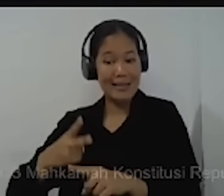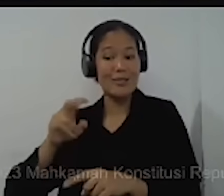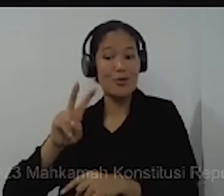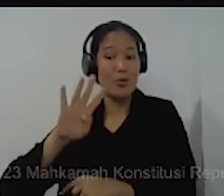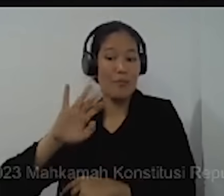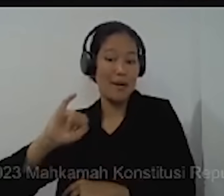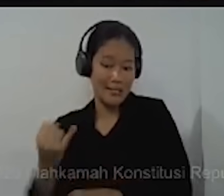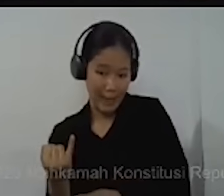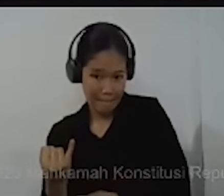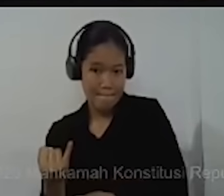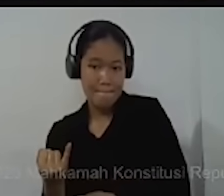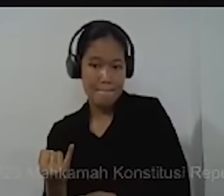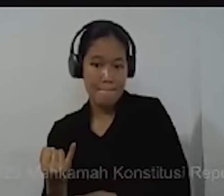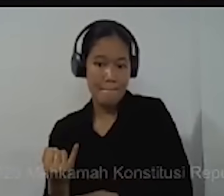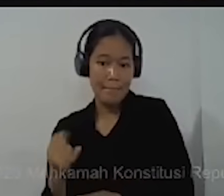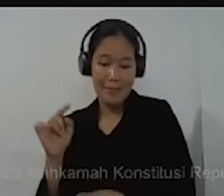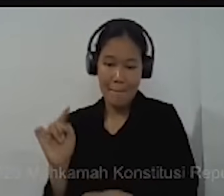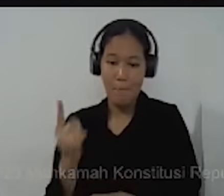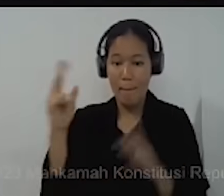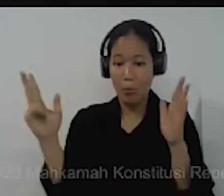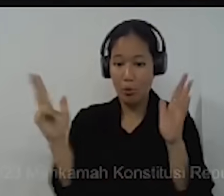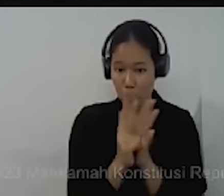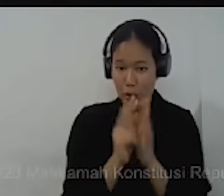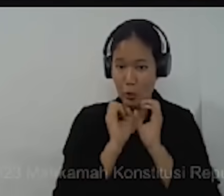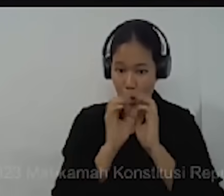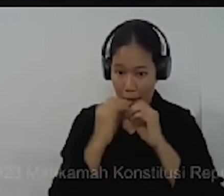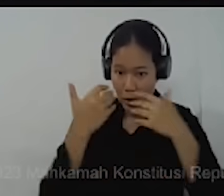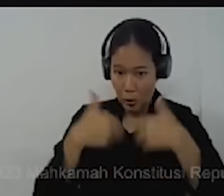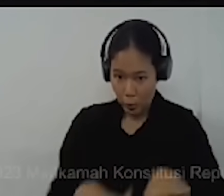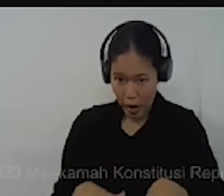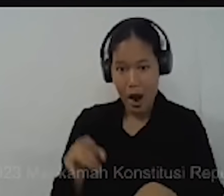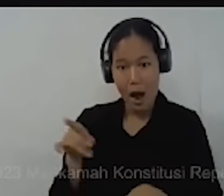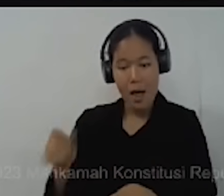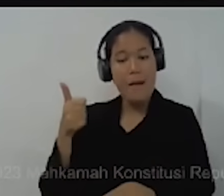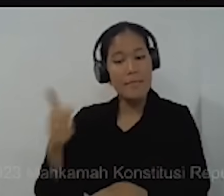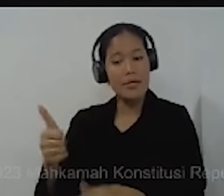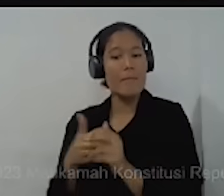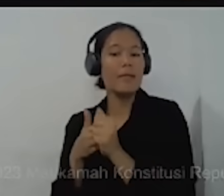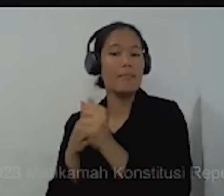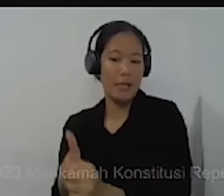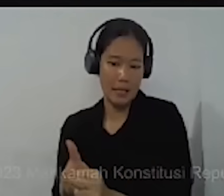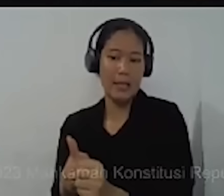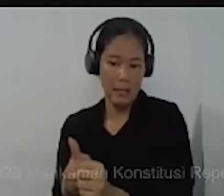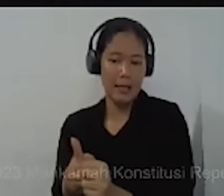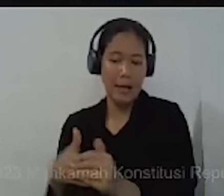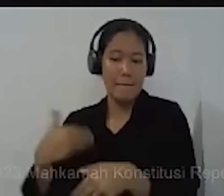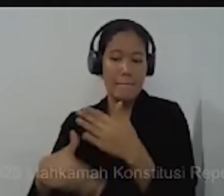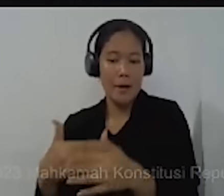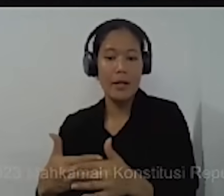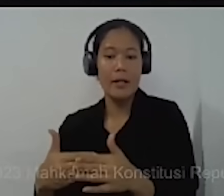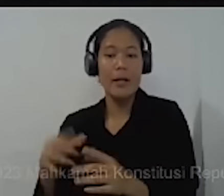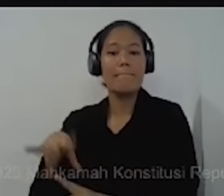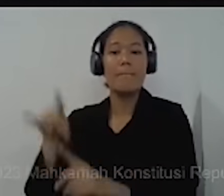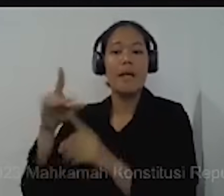24 jam sejak putusan ini selesai diucapkan memimpin penyelenggaraan pemilihan